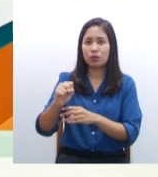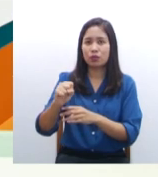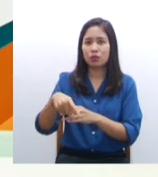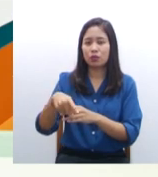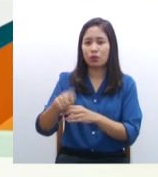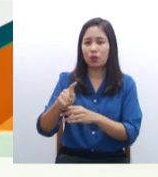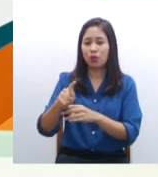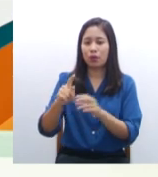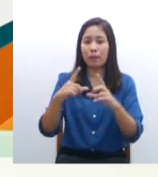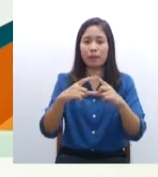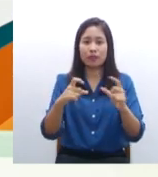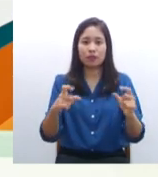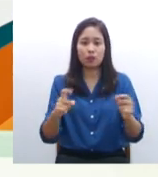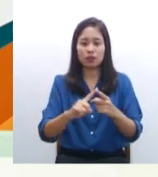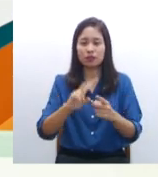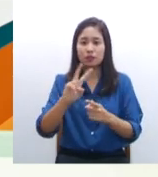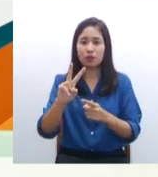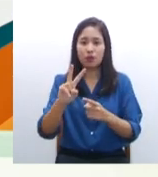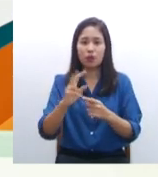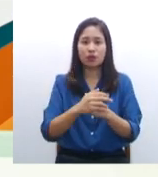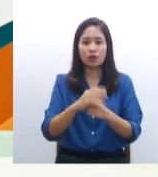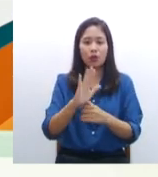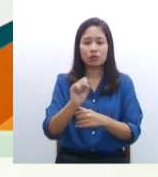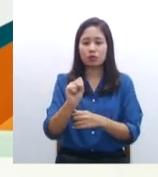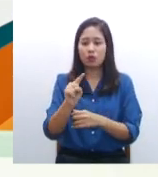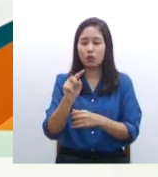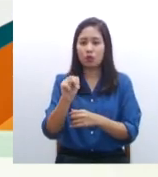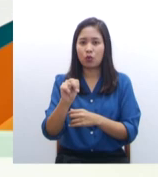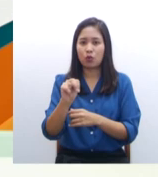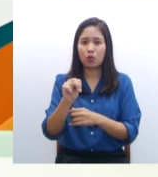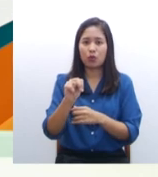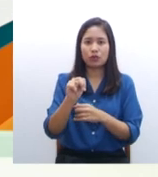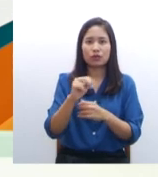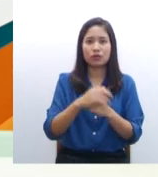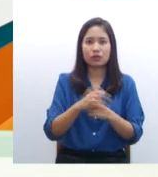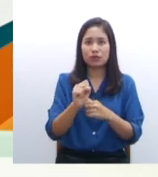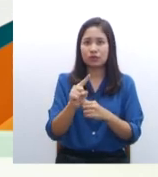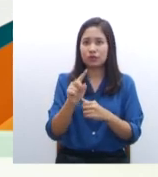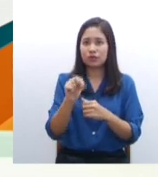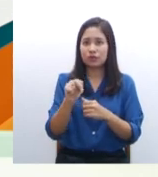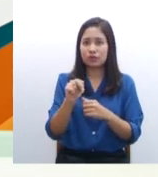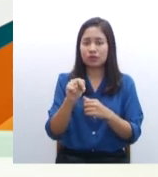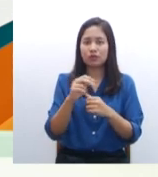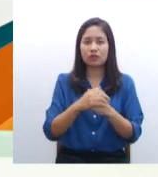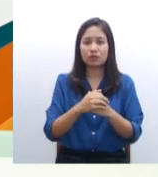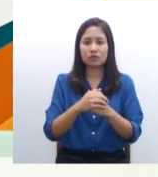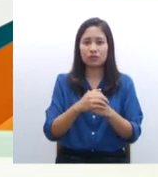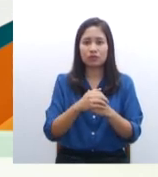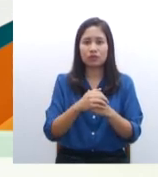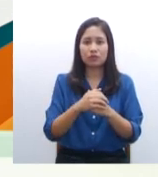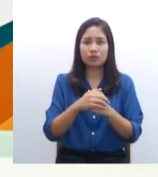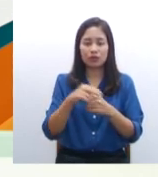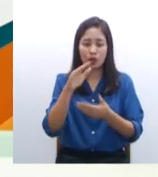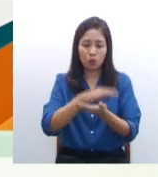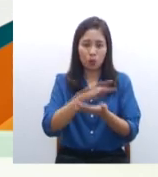บูรณ์เขต2โดยหน่วยศึกษานิเทศของสำนักงานคณะกรรมการการศึกษาขั้นพื้นฐานซึ่งสกูลโน้ตนะครับก็คือสมุดนิเ